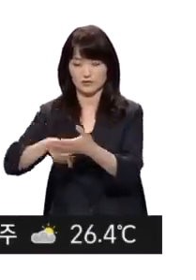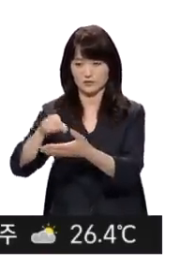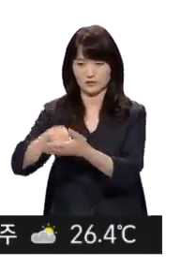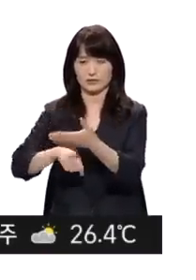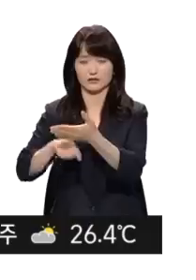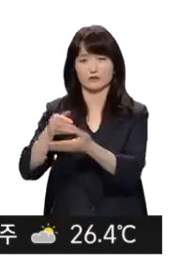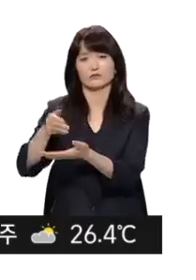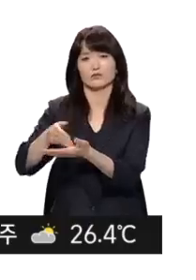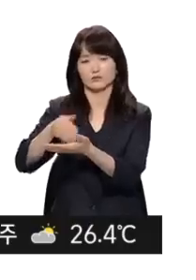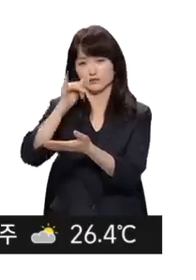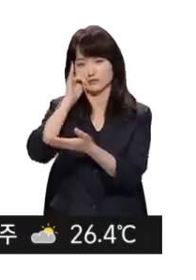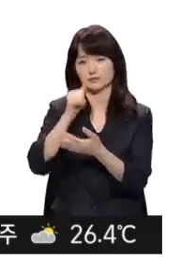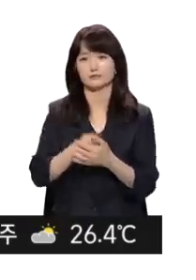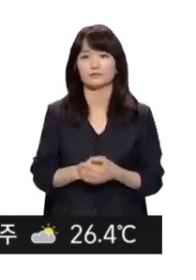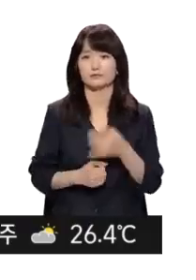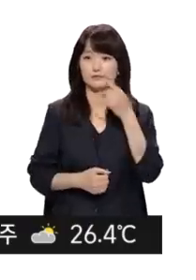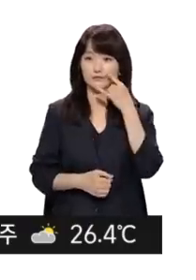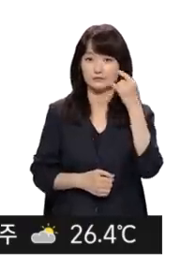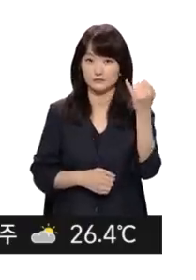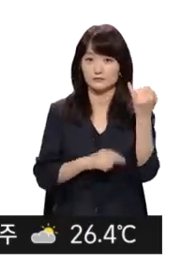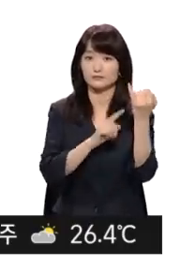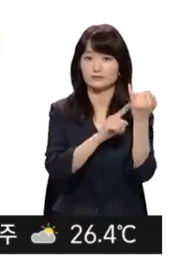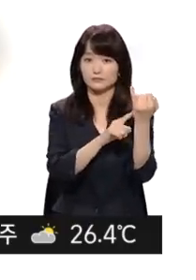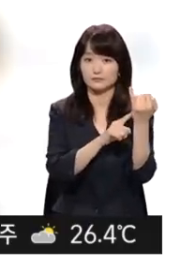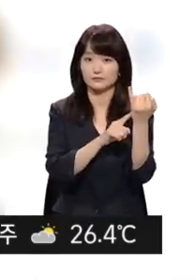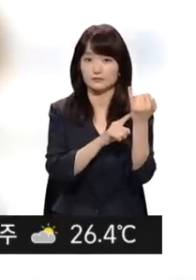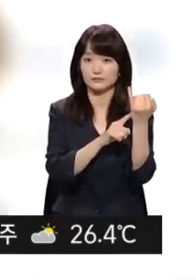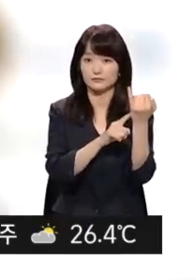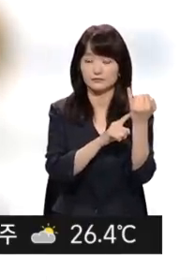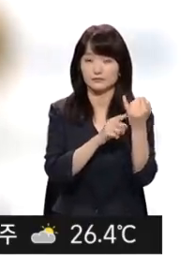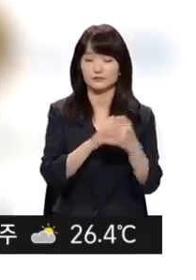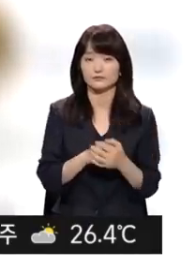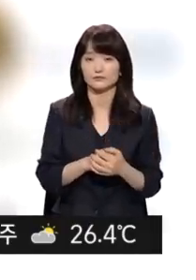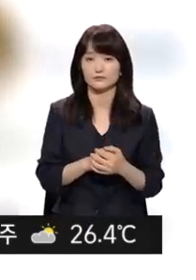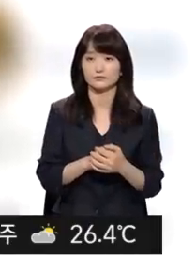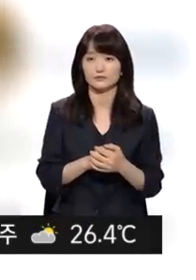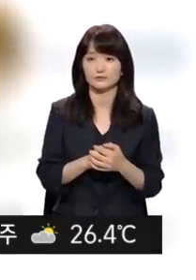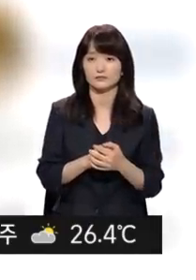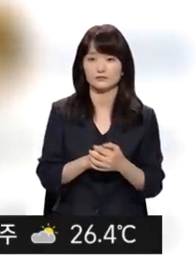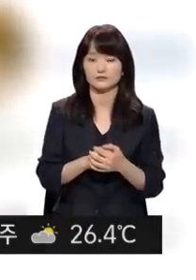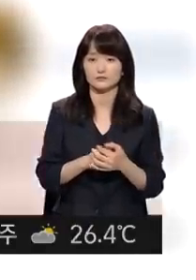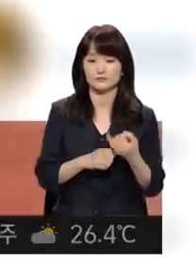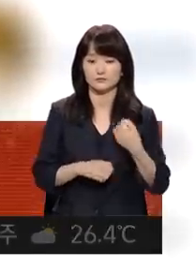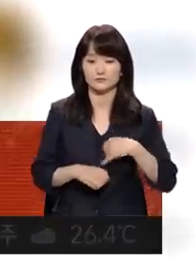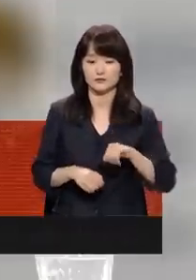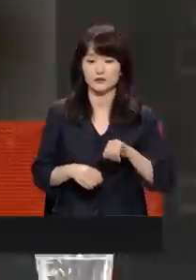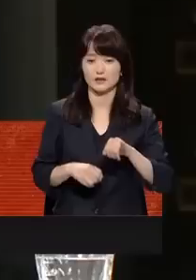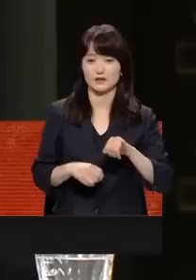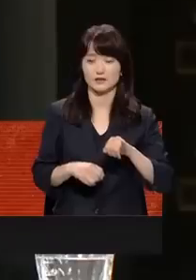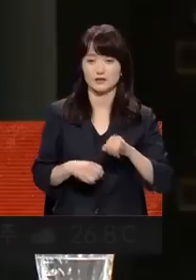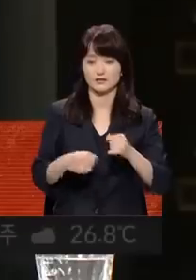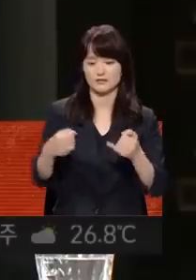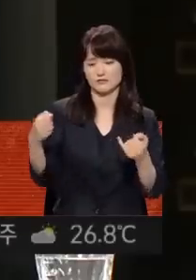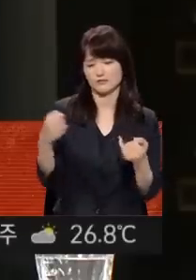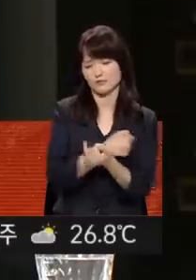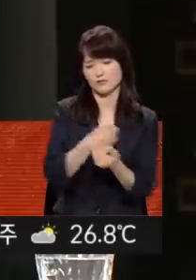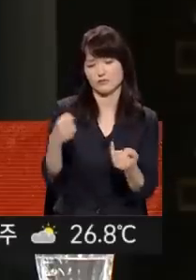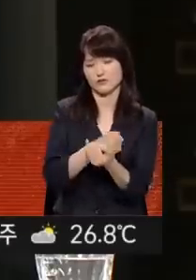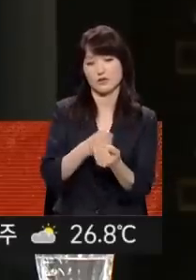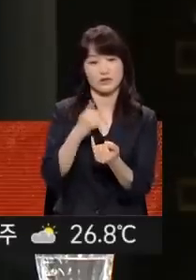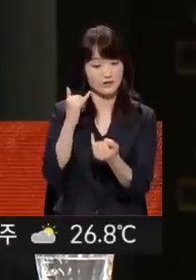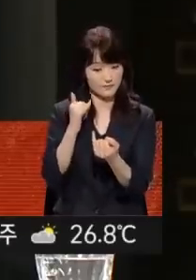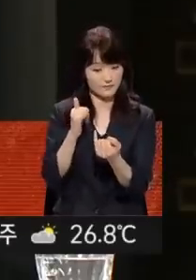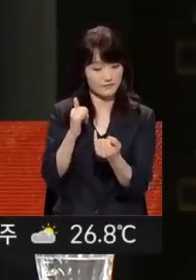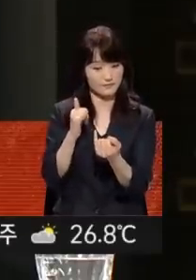저희가 그 실제 어머니를 통해서 폭행 피해를 당했다는 따님과 직접 통화를 했어요 당사자인만큼 아무래도